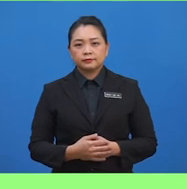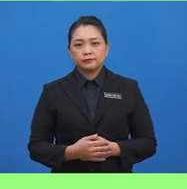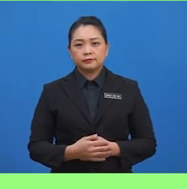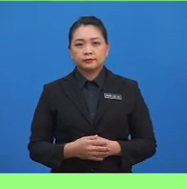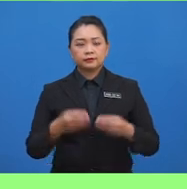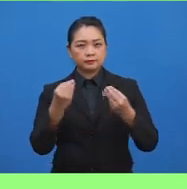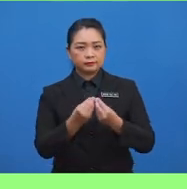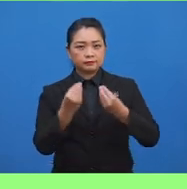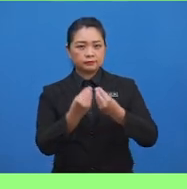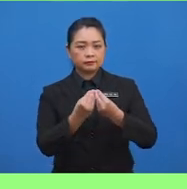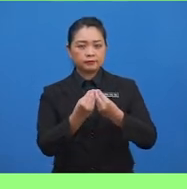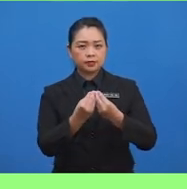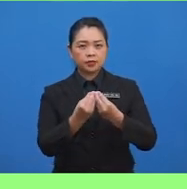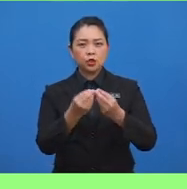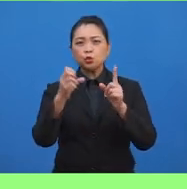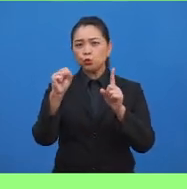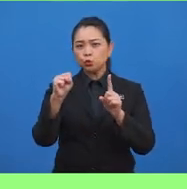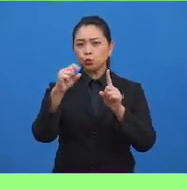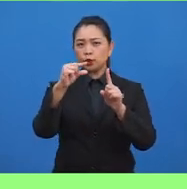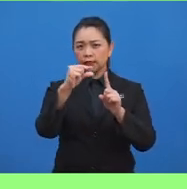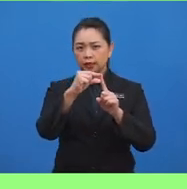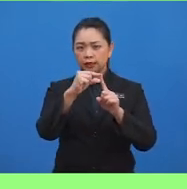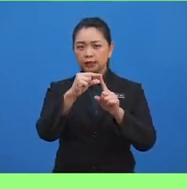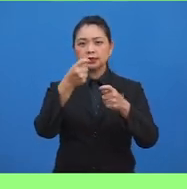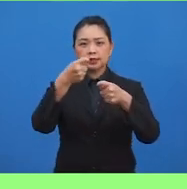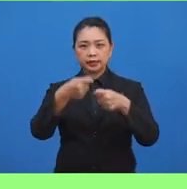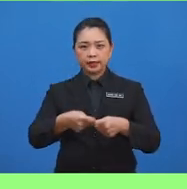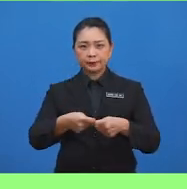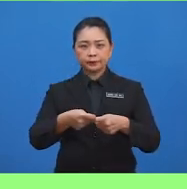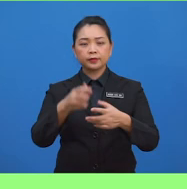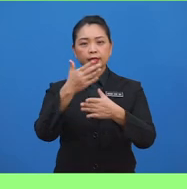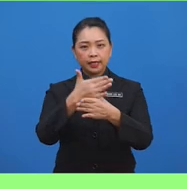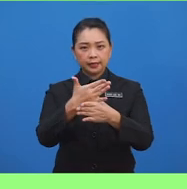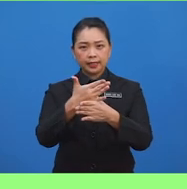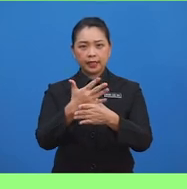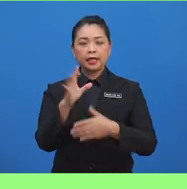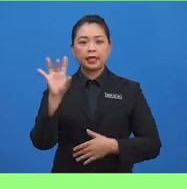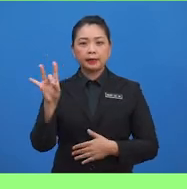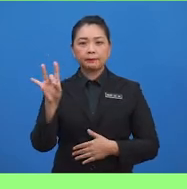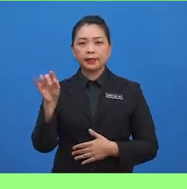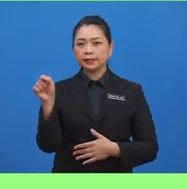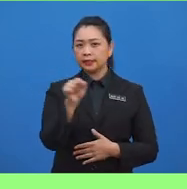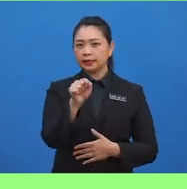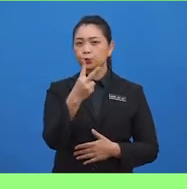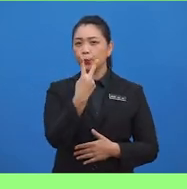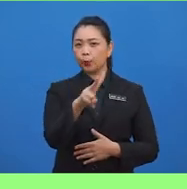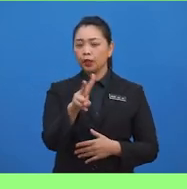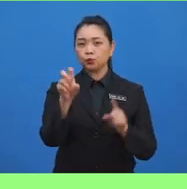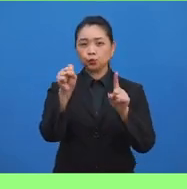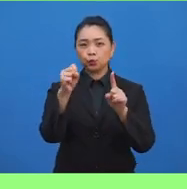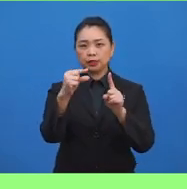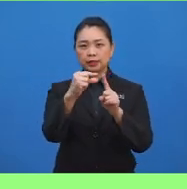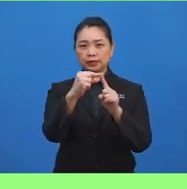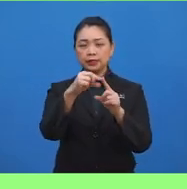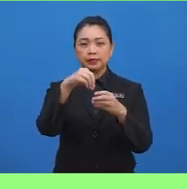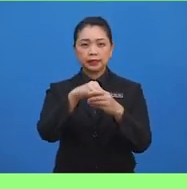bilangan suku kata juga tetap yaitu antara 8 hingga 12 suku kata